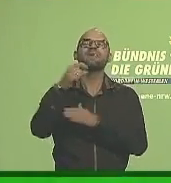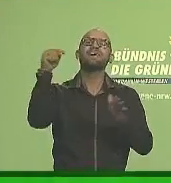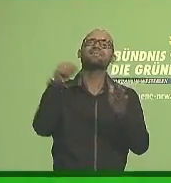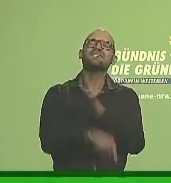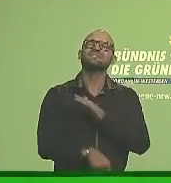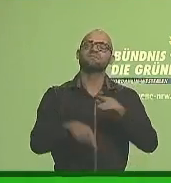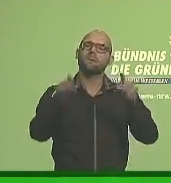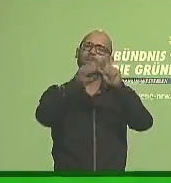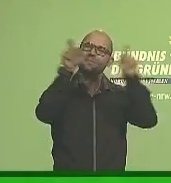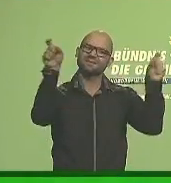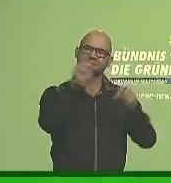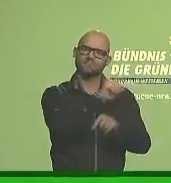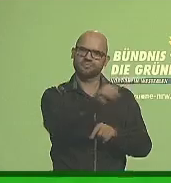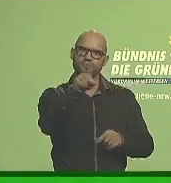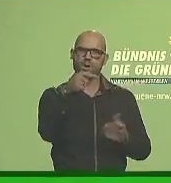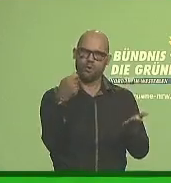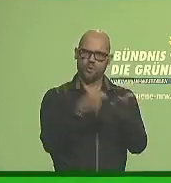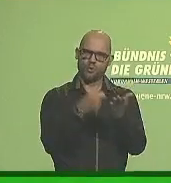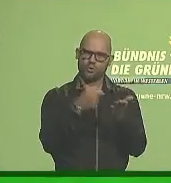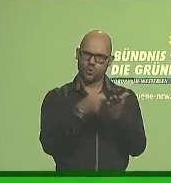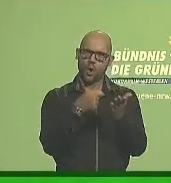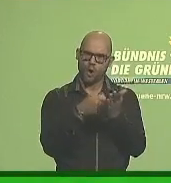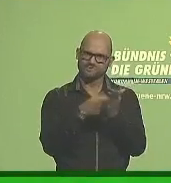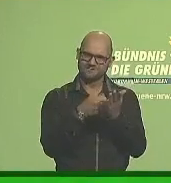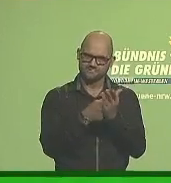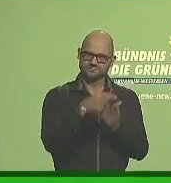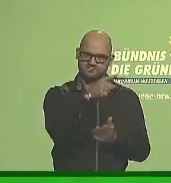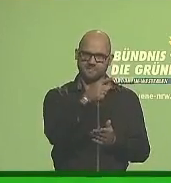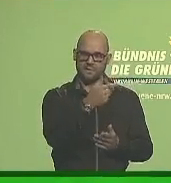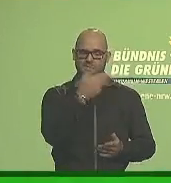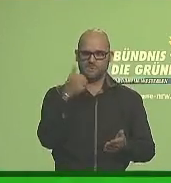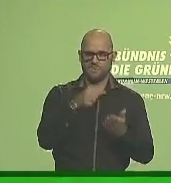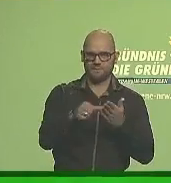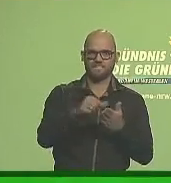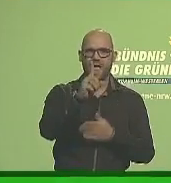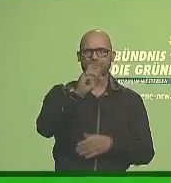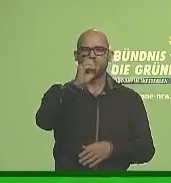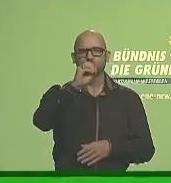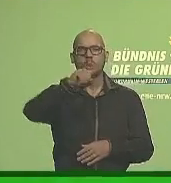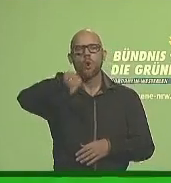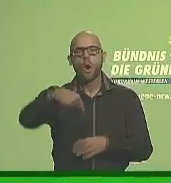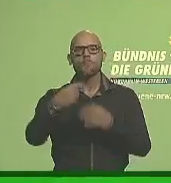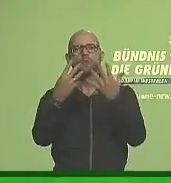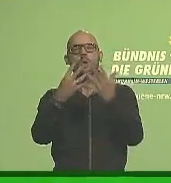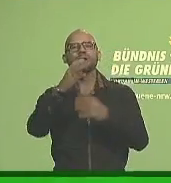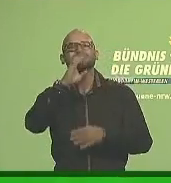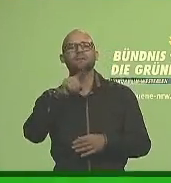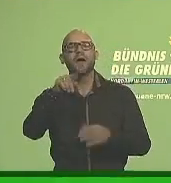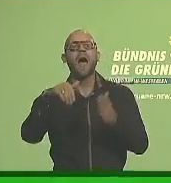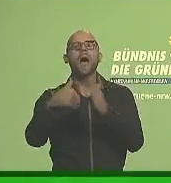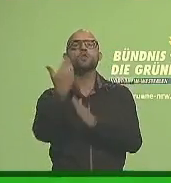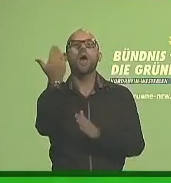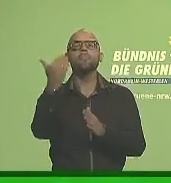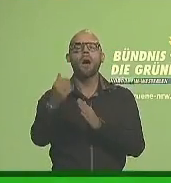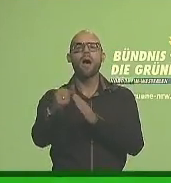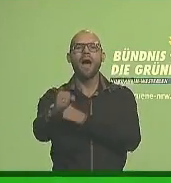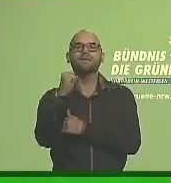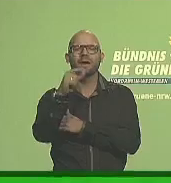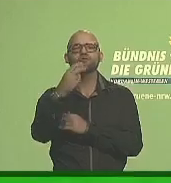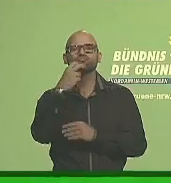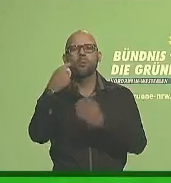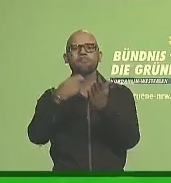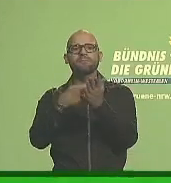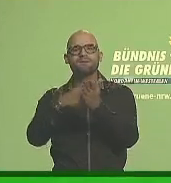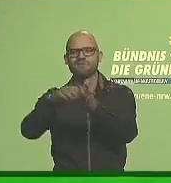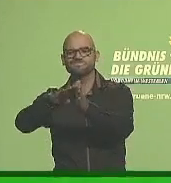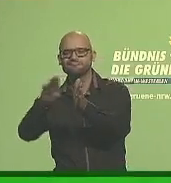den Kosten ausgenommen, aber sie profitieren von diesen 0,9 Cent, die Erneuerbaren den Strompreis senken. Ja? So,